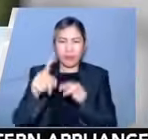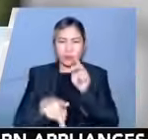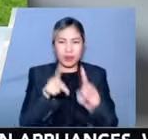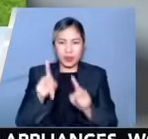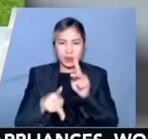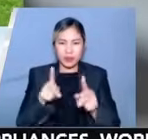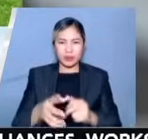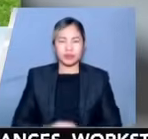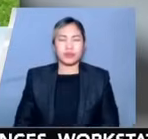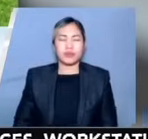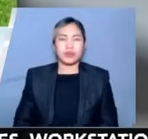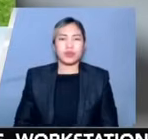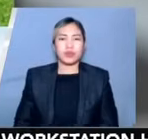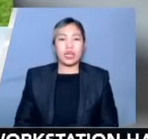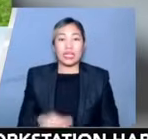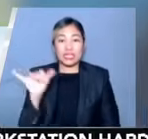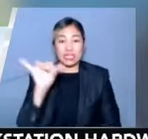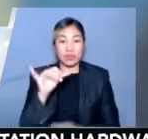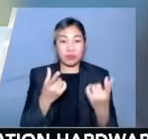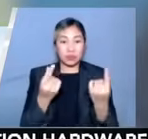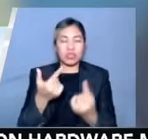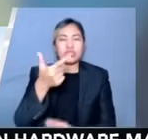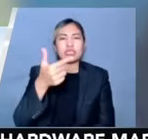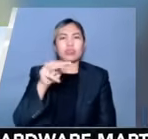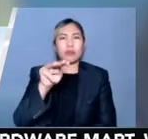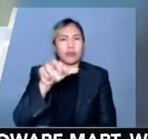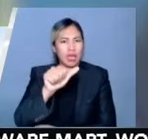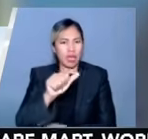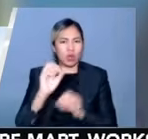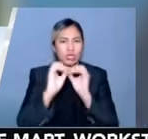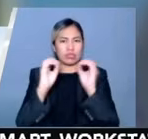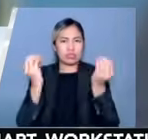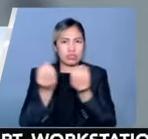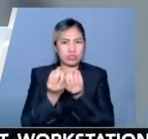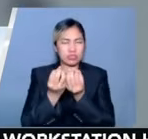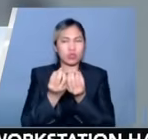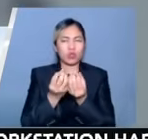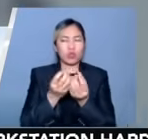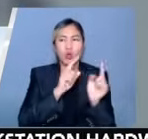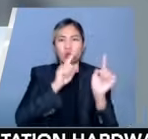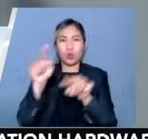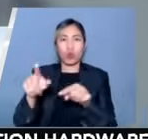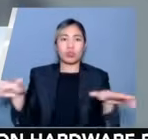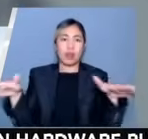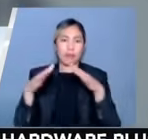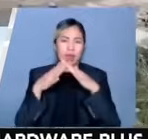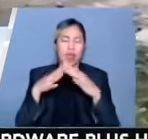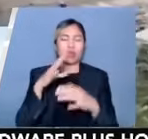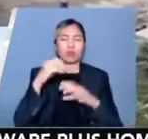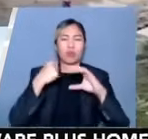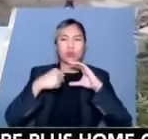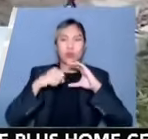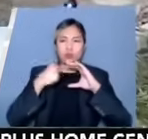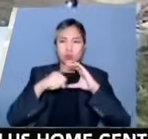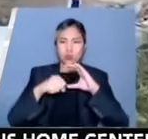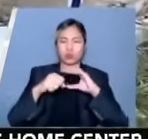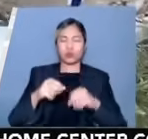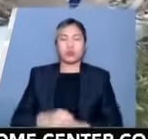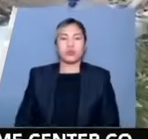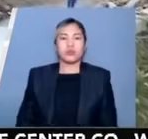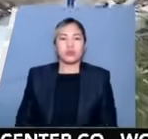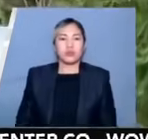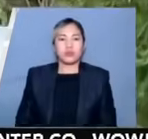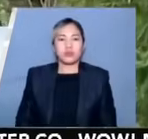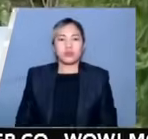maihatid ang tulong ng GMA capuso foundation sa Libon Albay at bula Camarines Sur dahil sa bahin at landslide